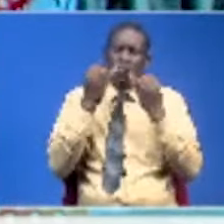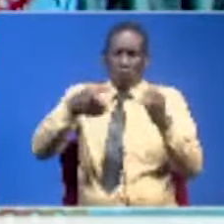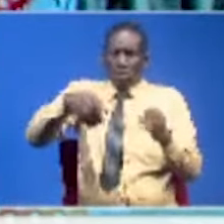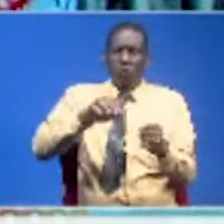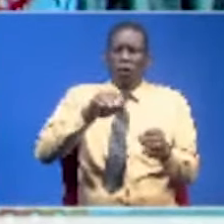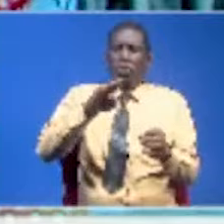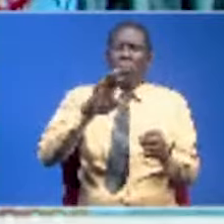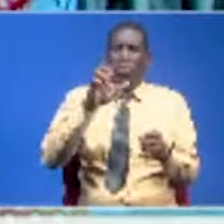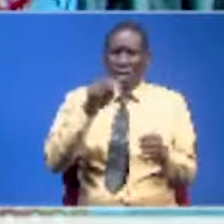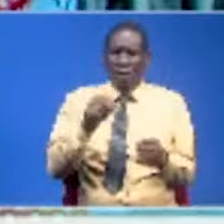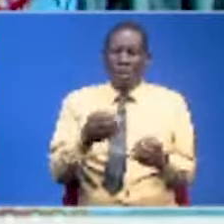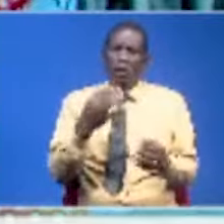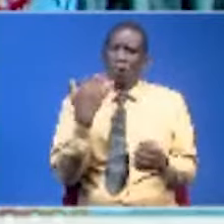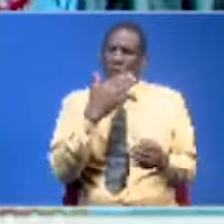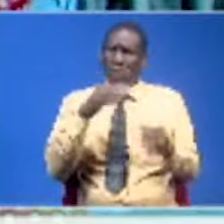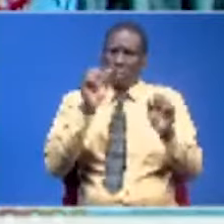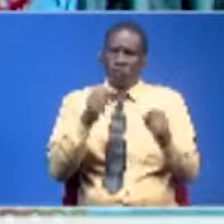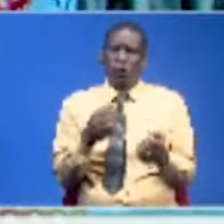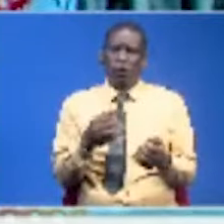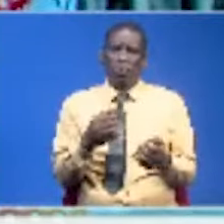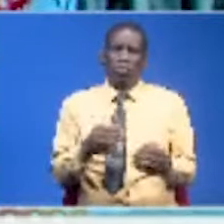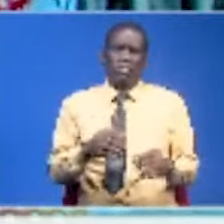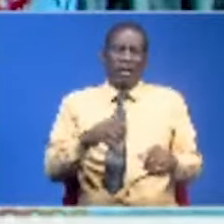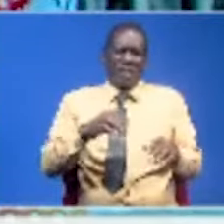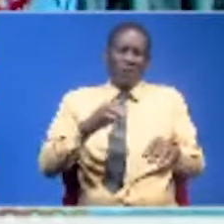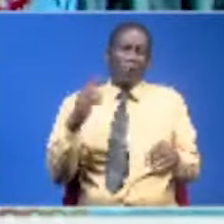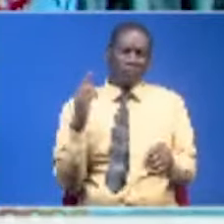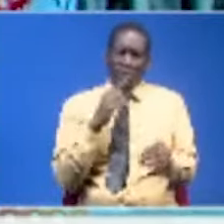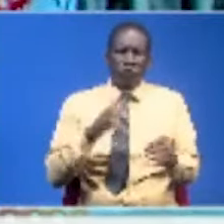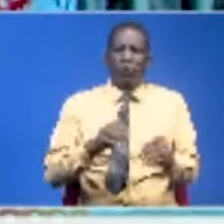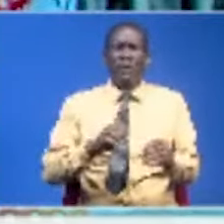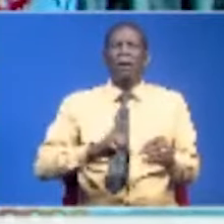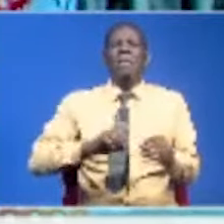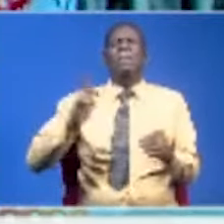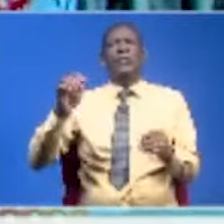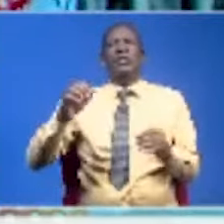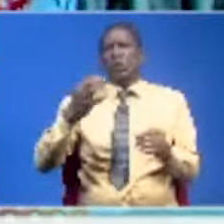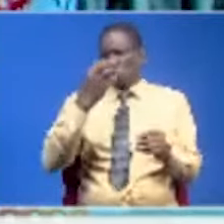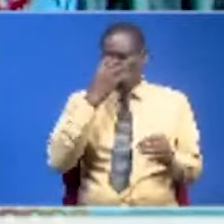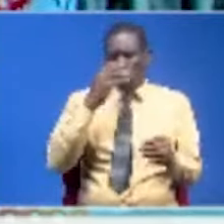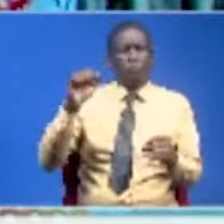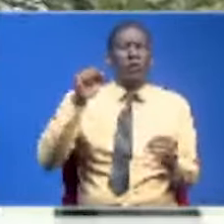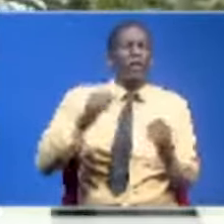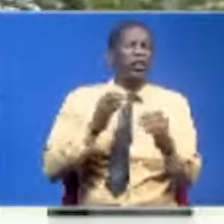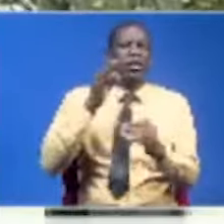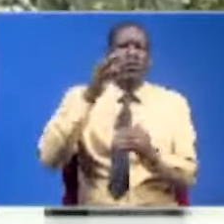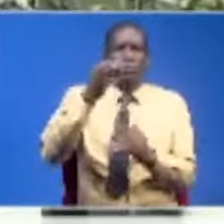kwamba huenda Gachagua akawa mwiba kwa rais William Ruto kisiasa katika siku za usoni.